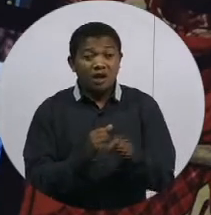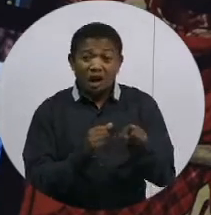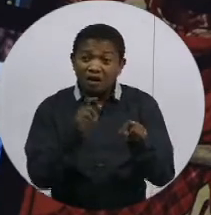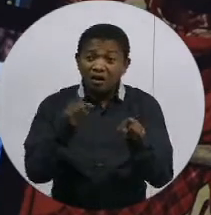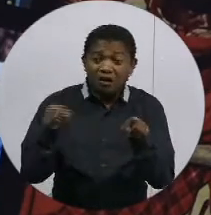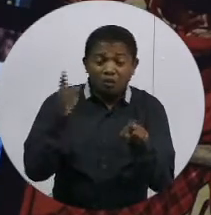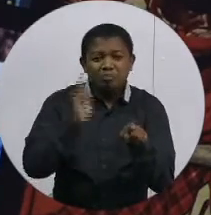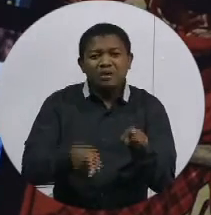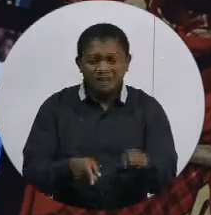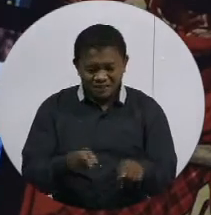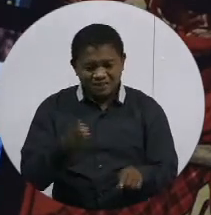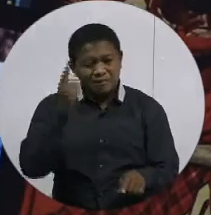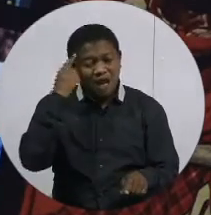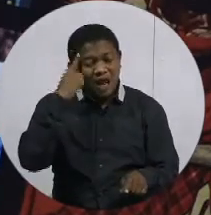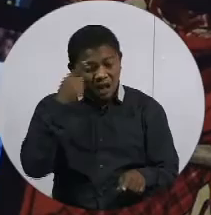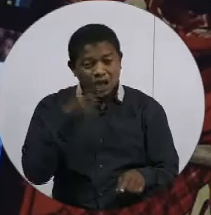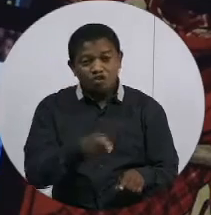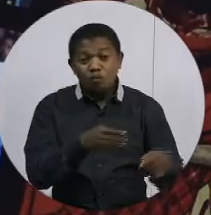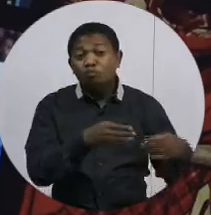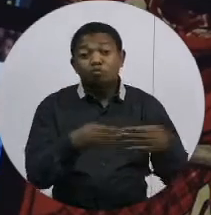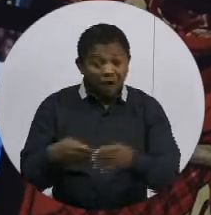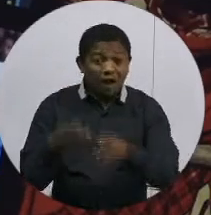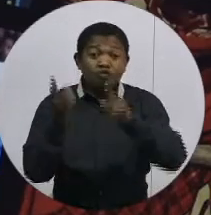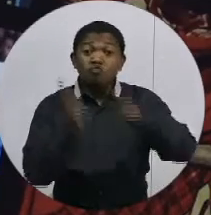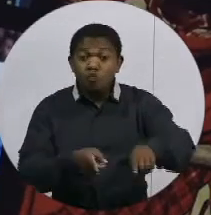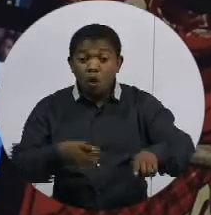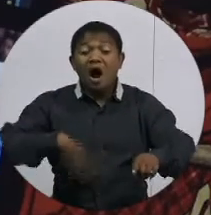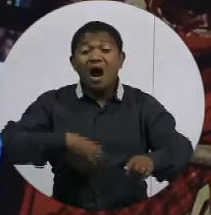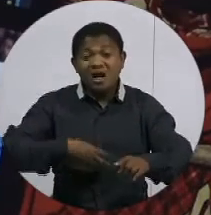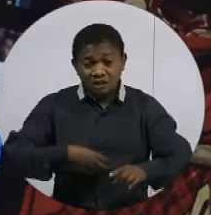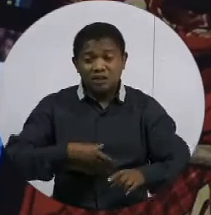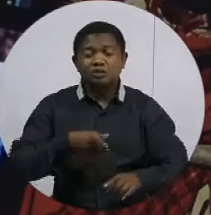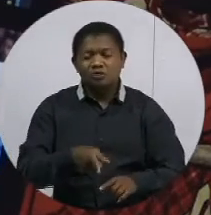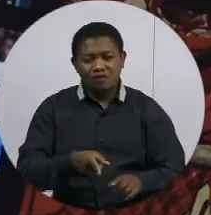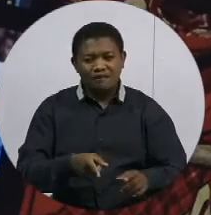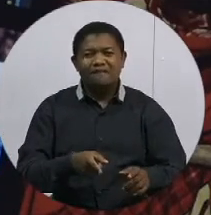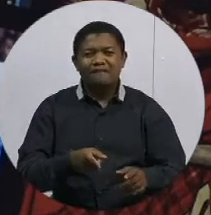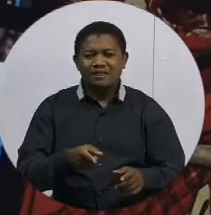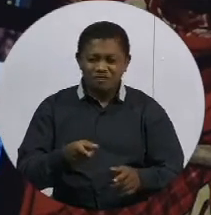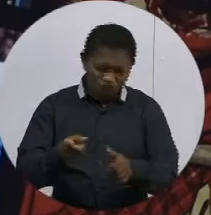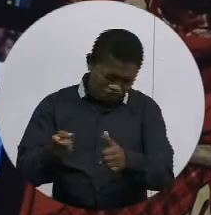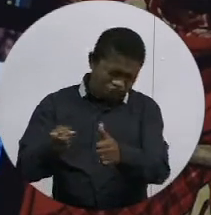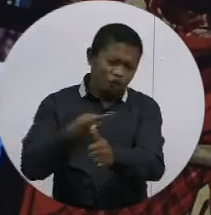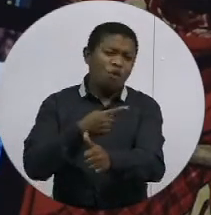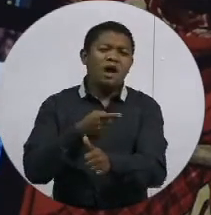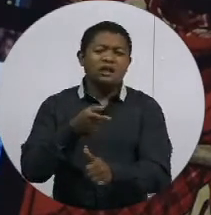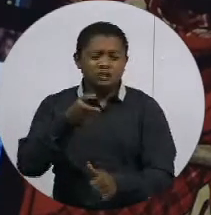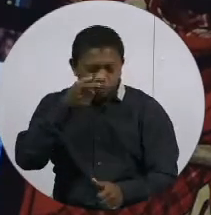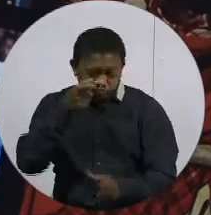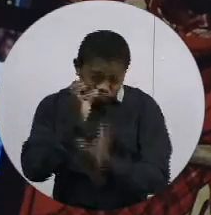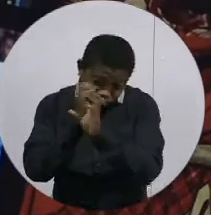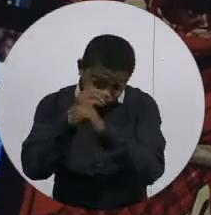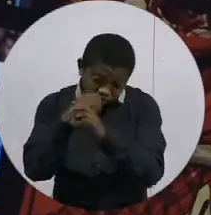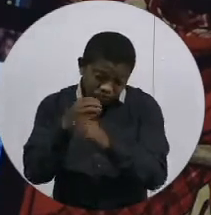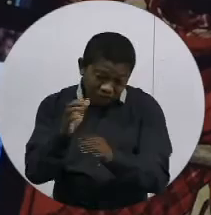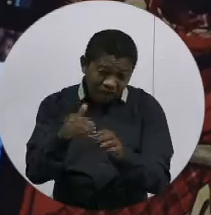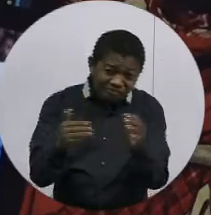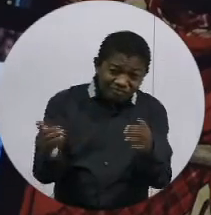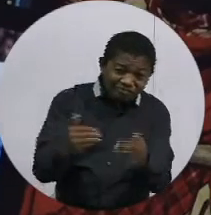na fambarana retina no atao laharam-pahamehana ny fitiliana azy, satria ireo a ny tena